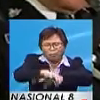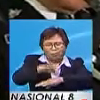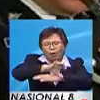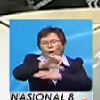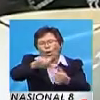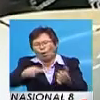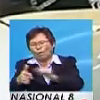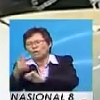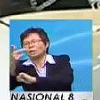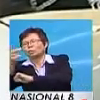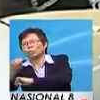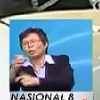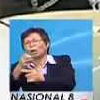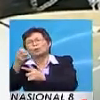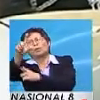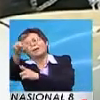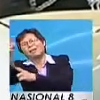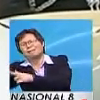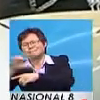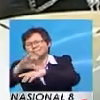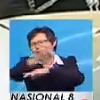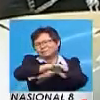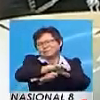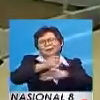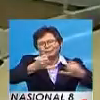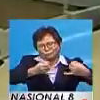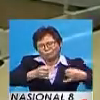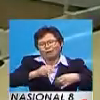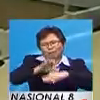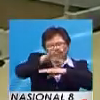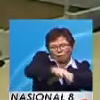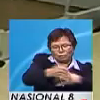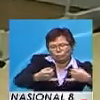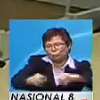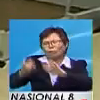etai at Man supjang